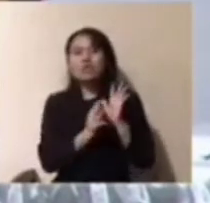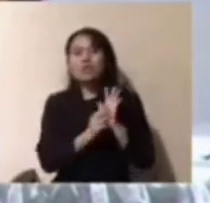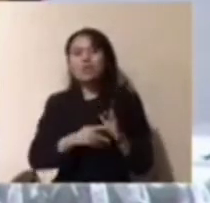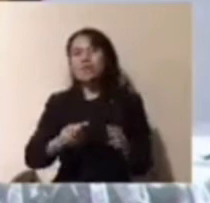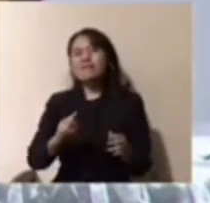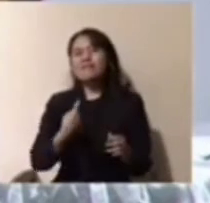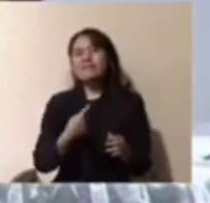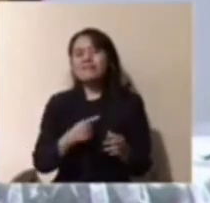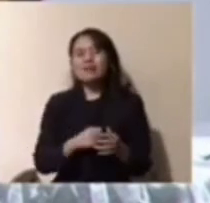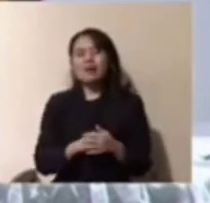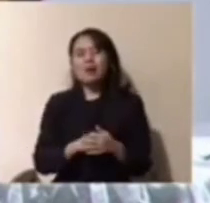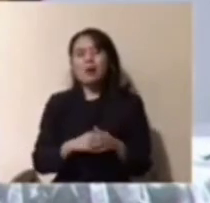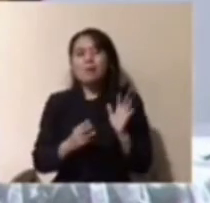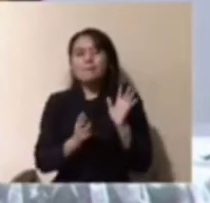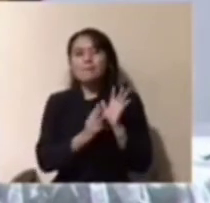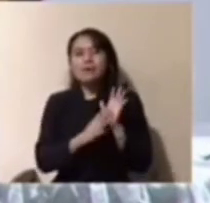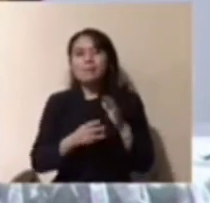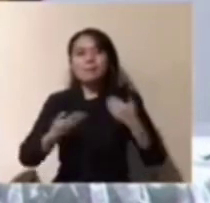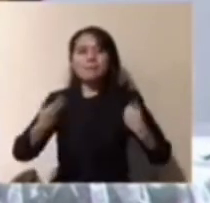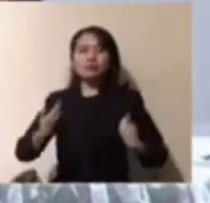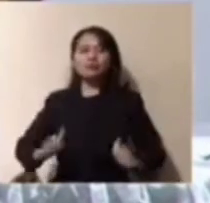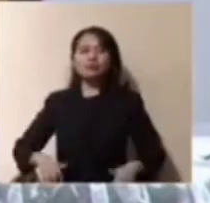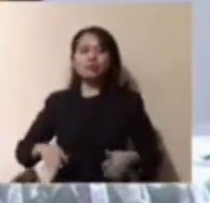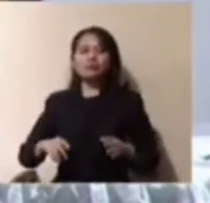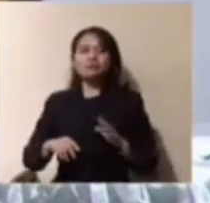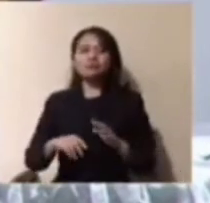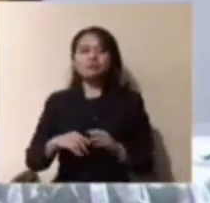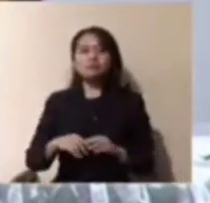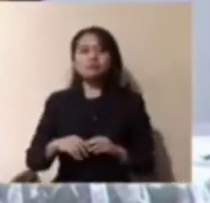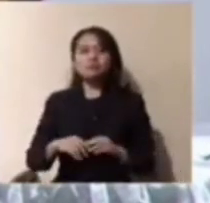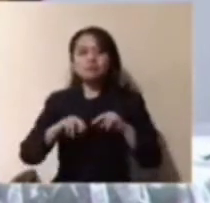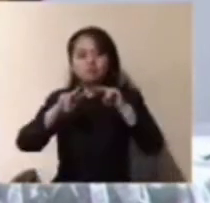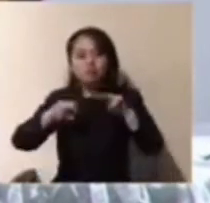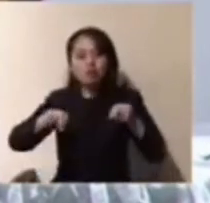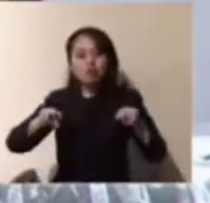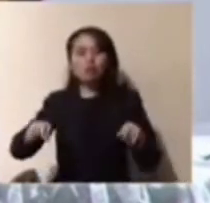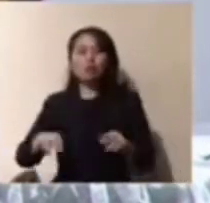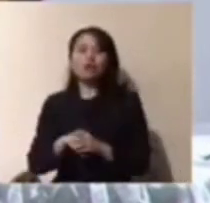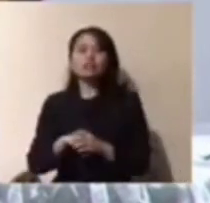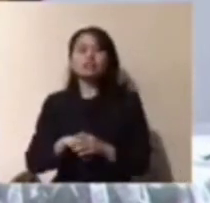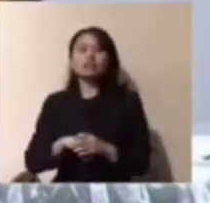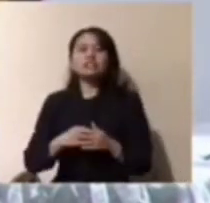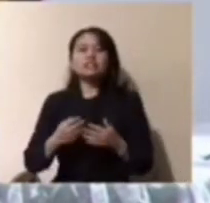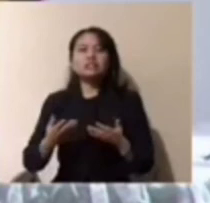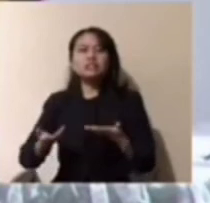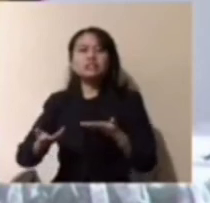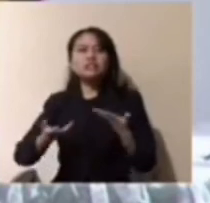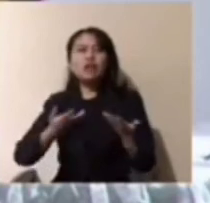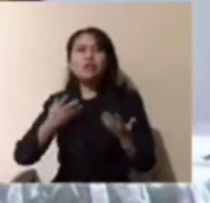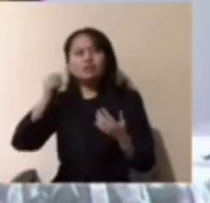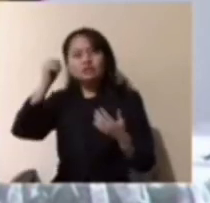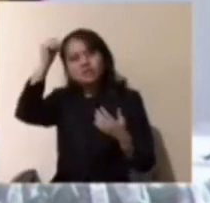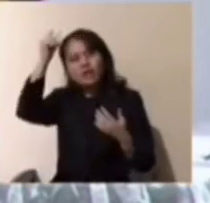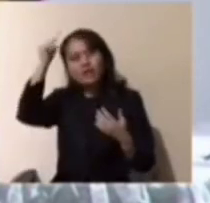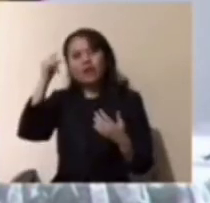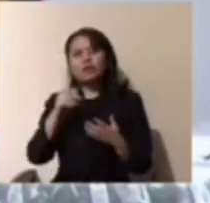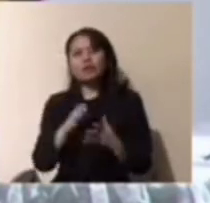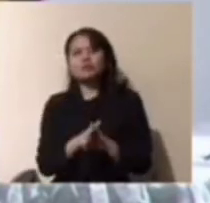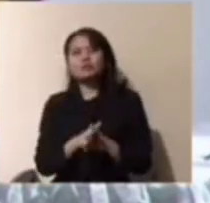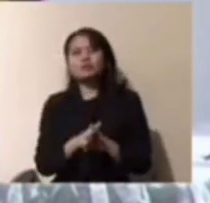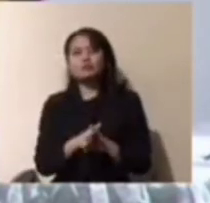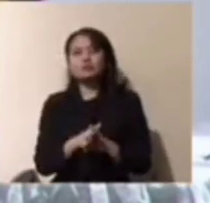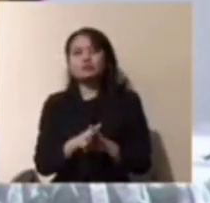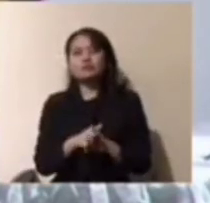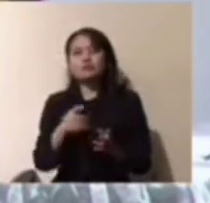Martabat kita, martabat manusia ditentukan oleh kesadaran bahwa